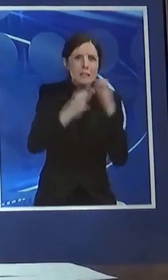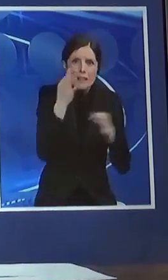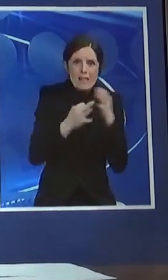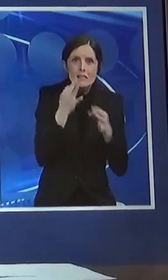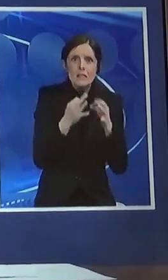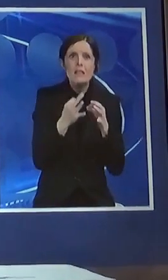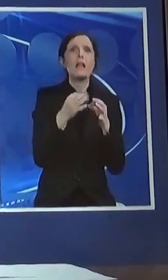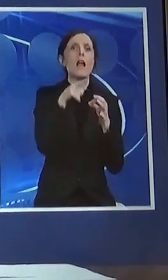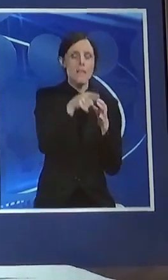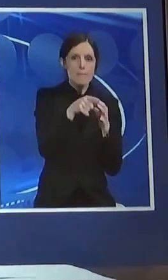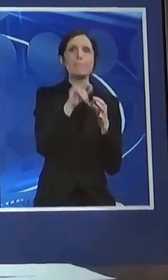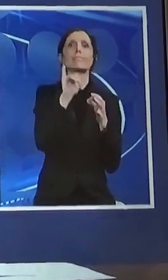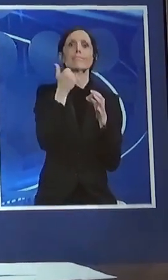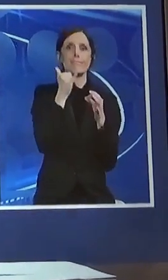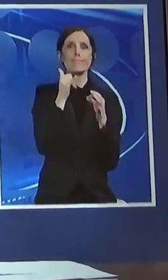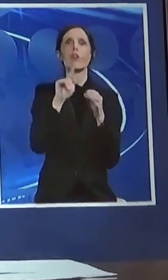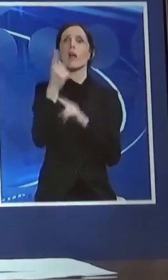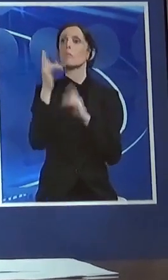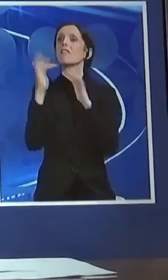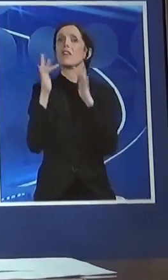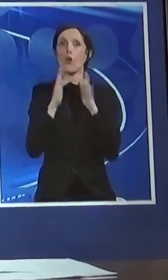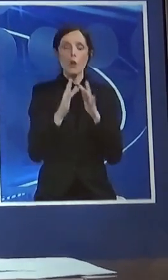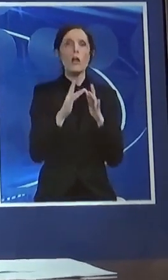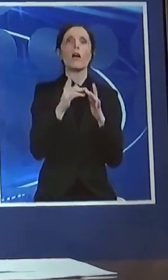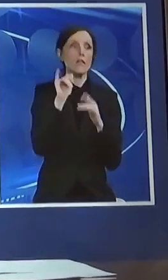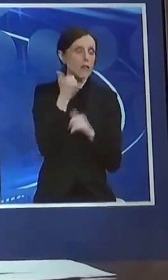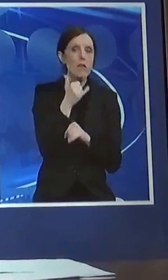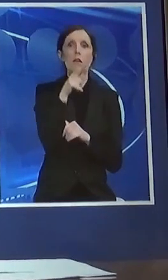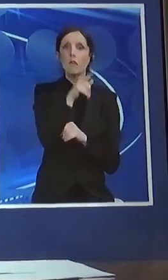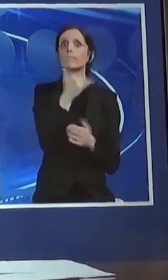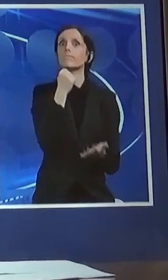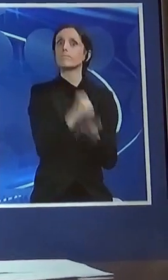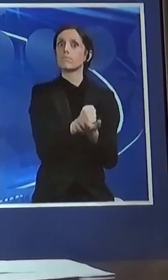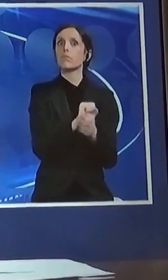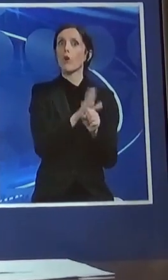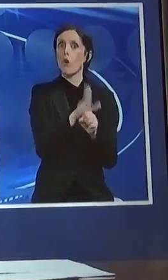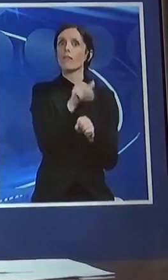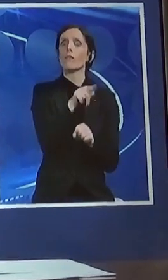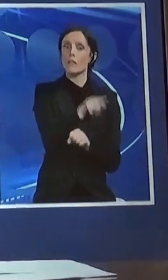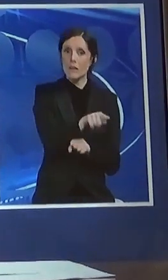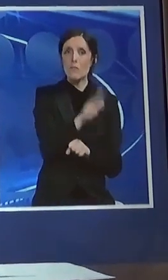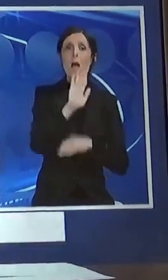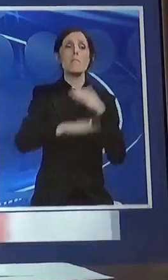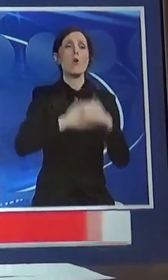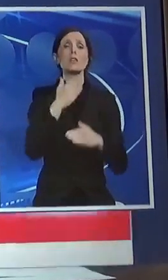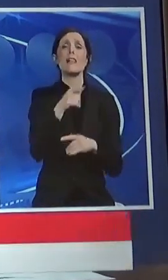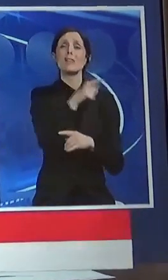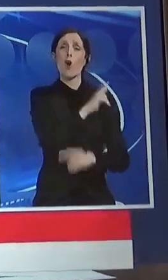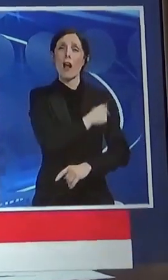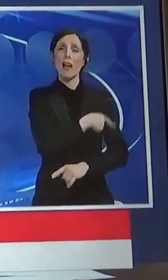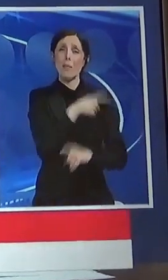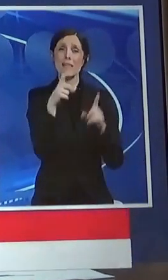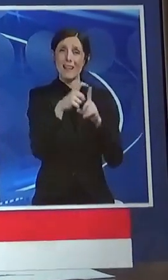prvih kontakata i tada su otkriveni da su pozitivni na COVID. Nakon toga je u KBC Dedinje